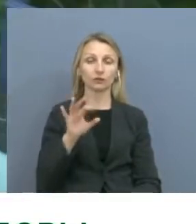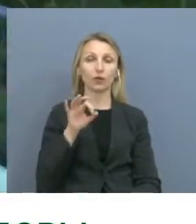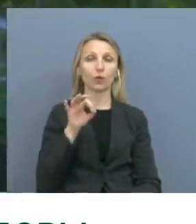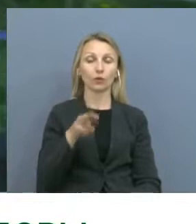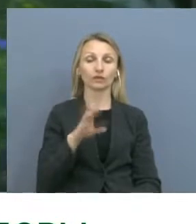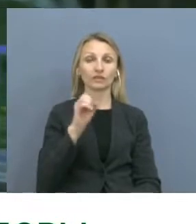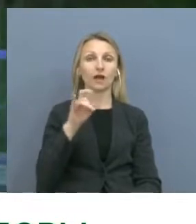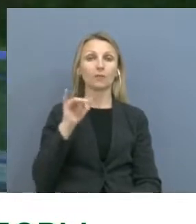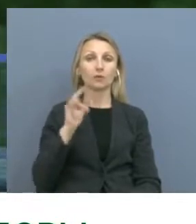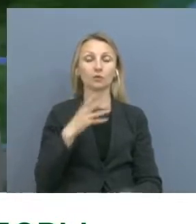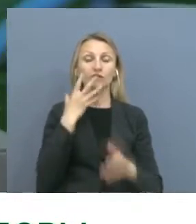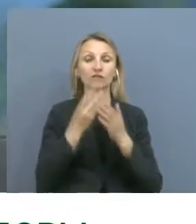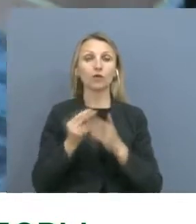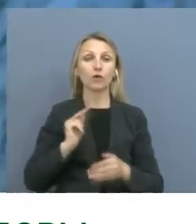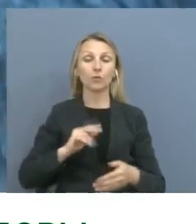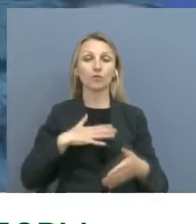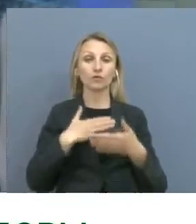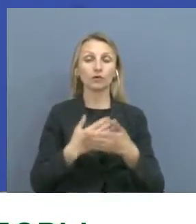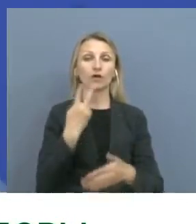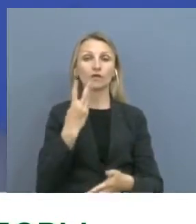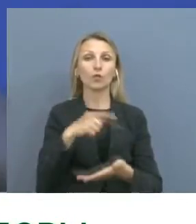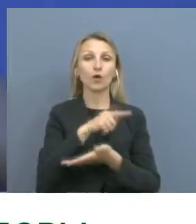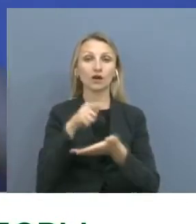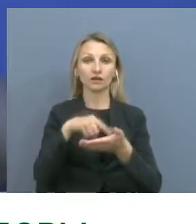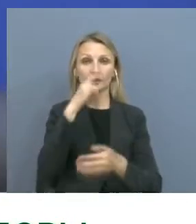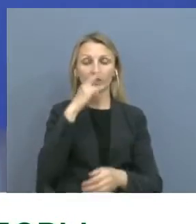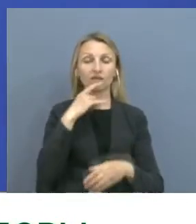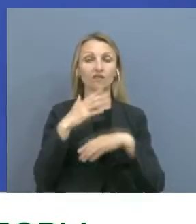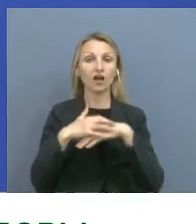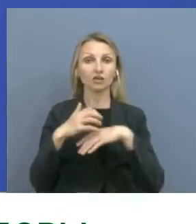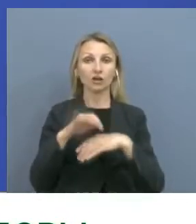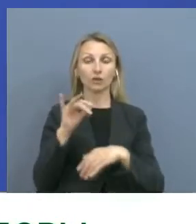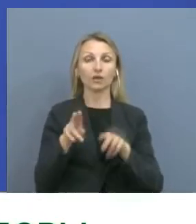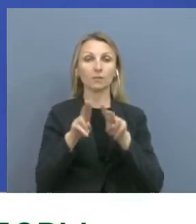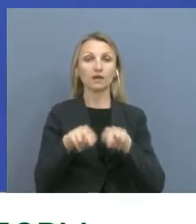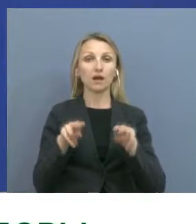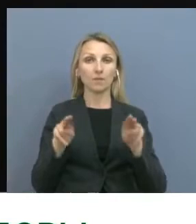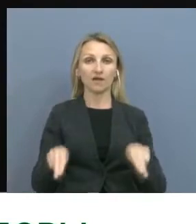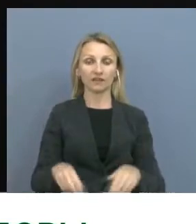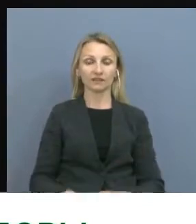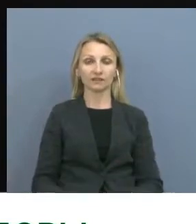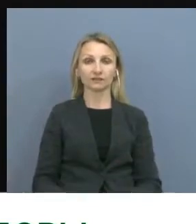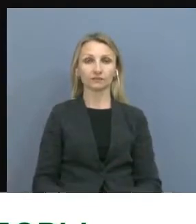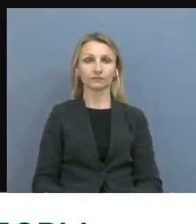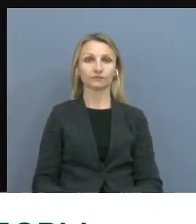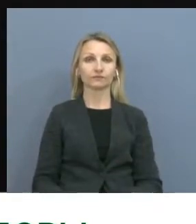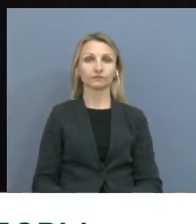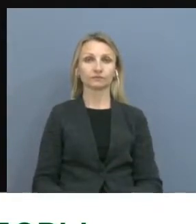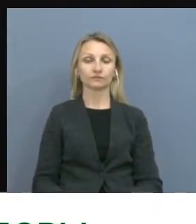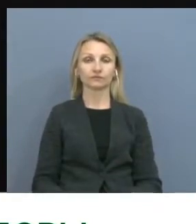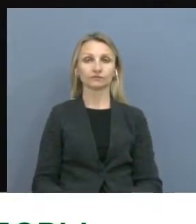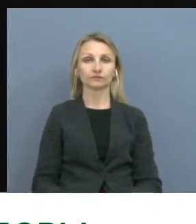Траст активизировали свою деятельность пока в двух городах Казахстана – в Кокшетау и Петропавловске. Жамал Габдуллина, Павел Соловьев,